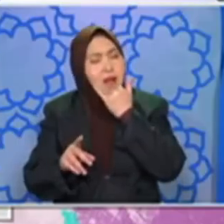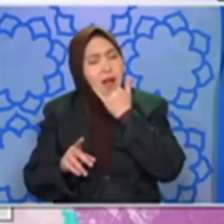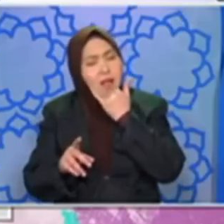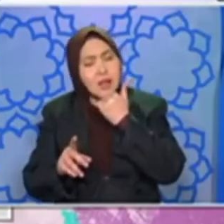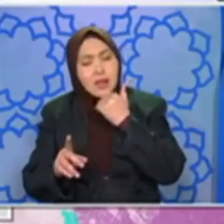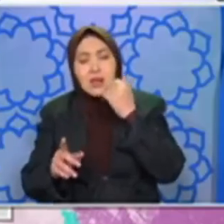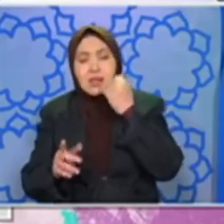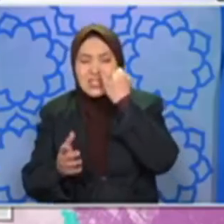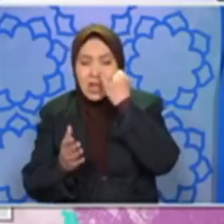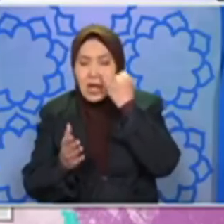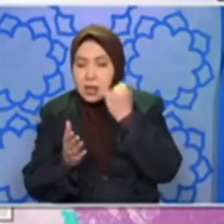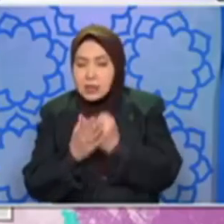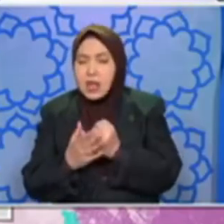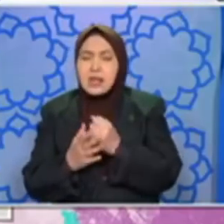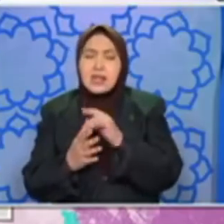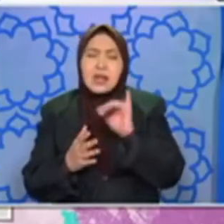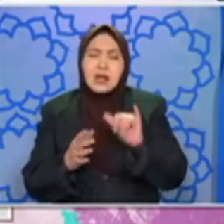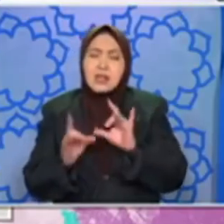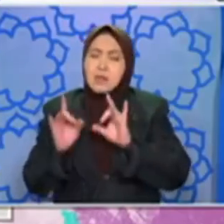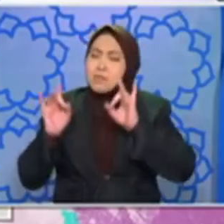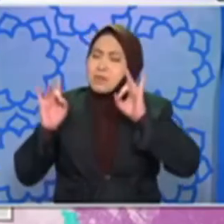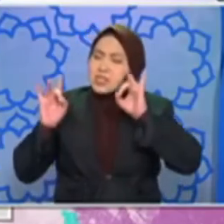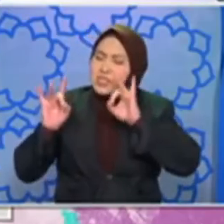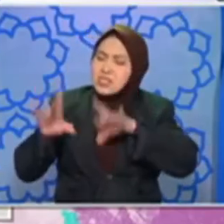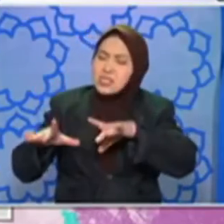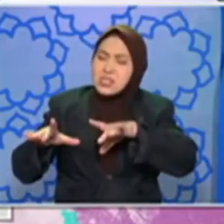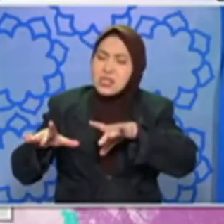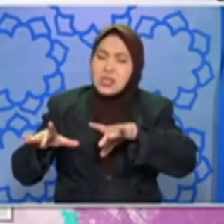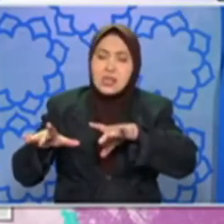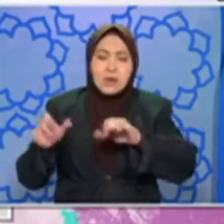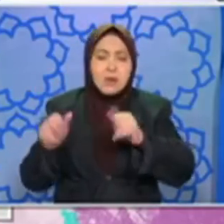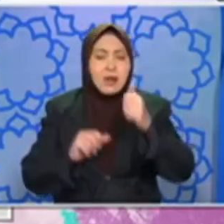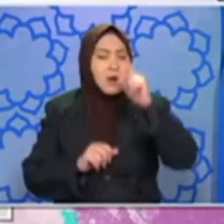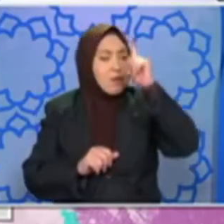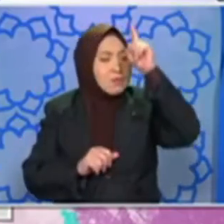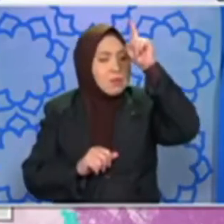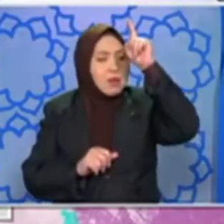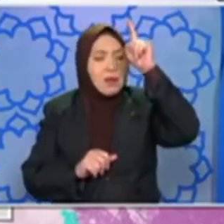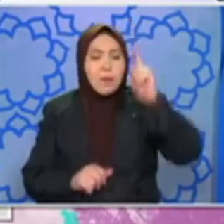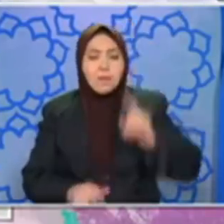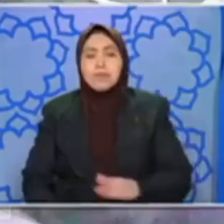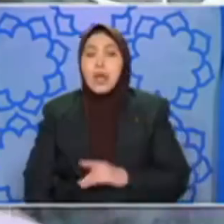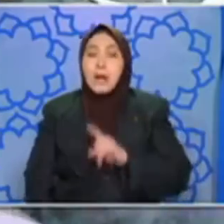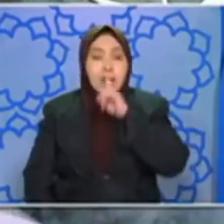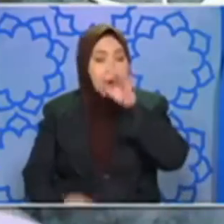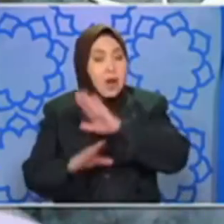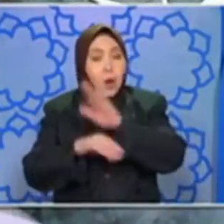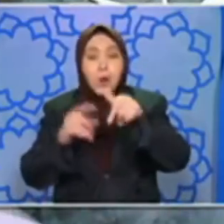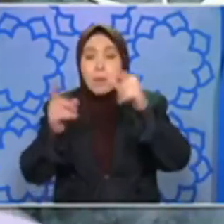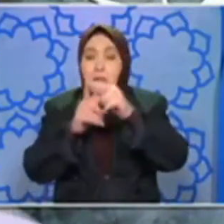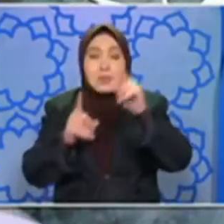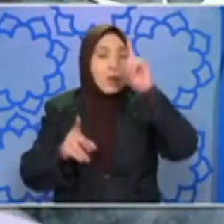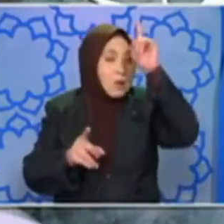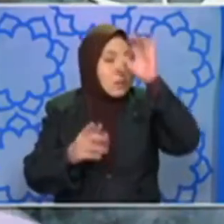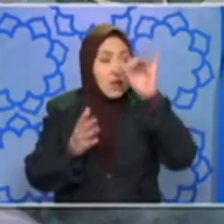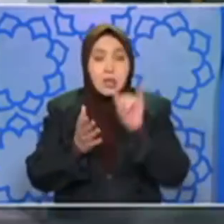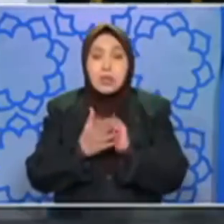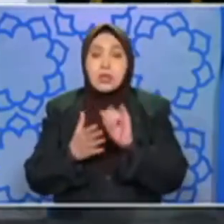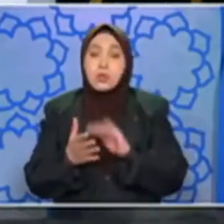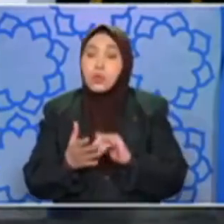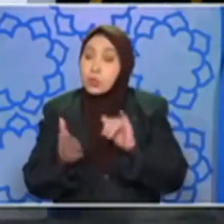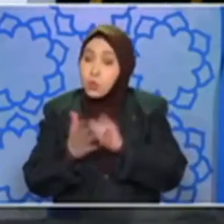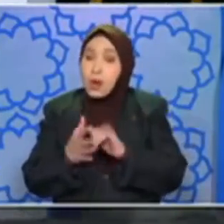عند ربك مكروها صدق الله العظيم. Astaghfirullahalazim, gitulah